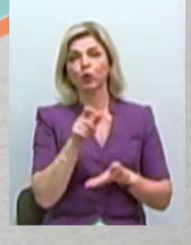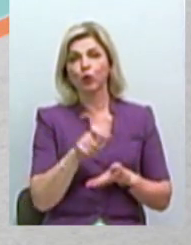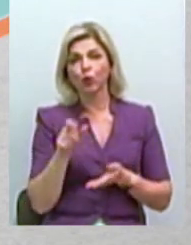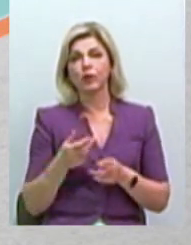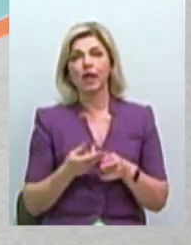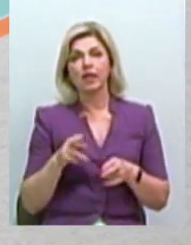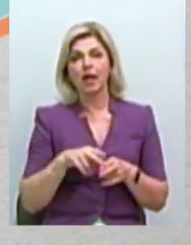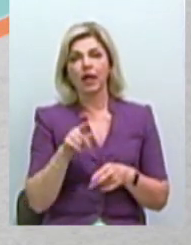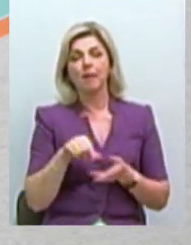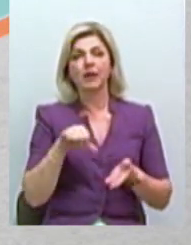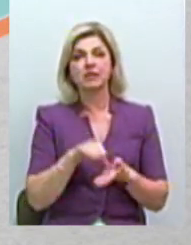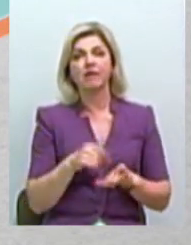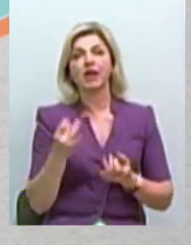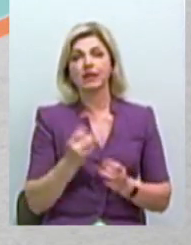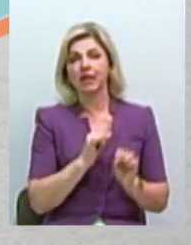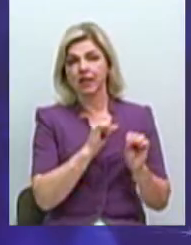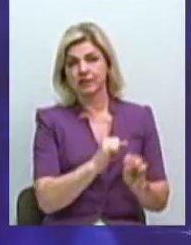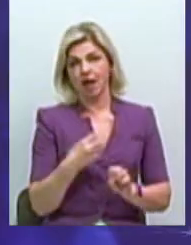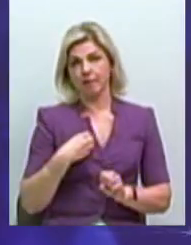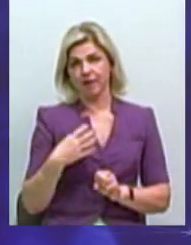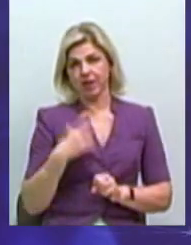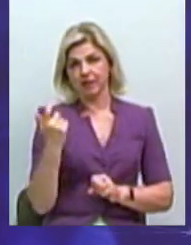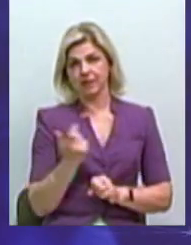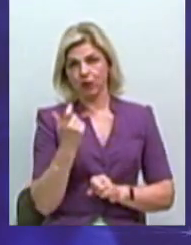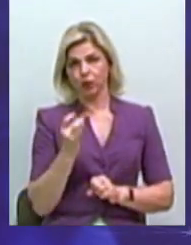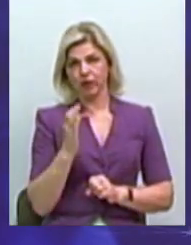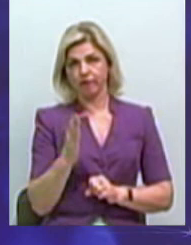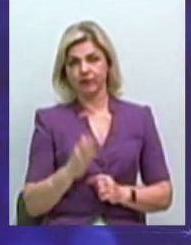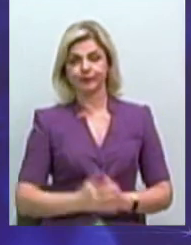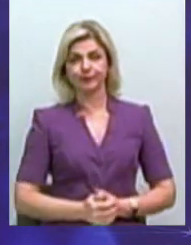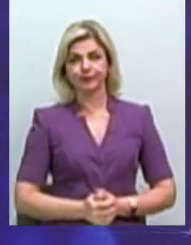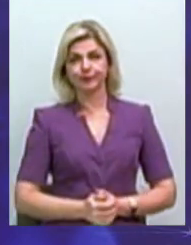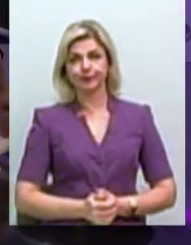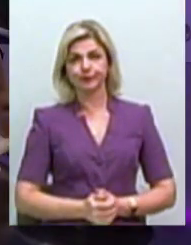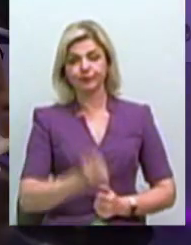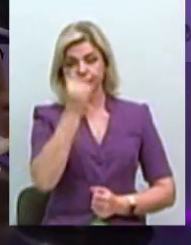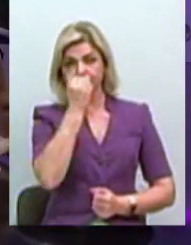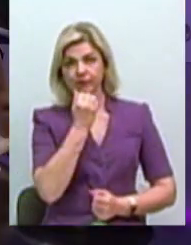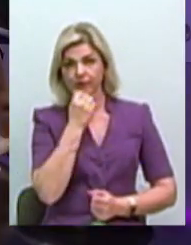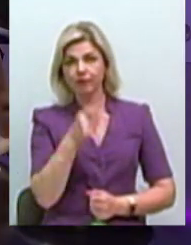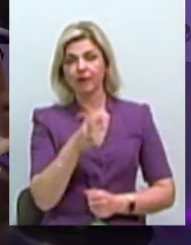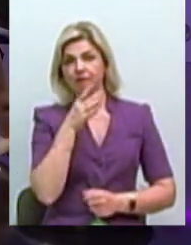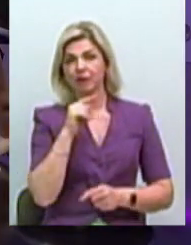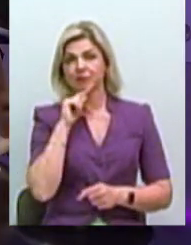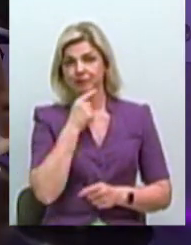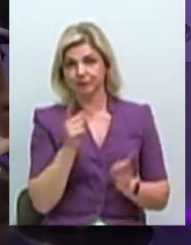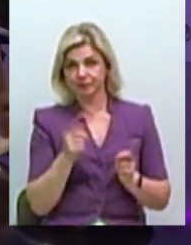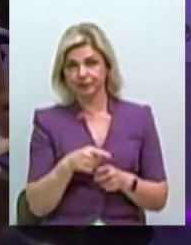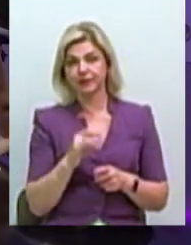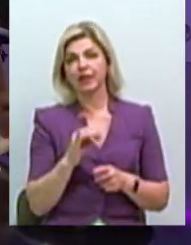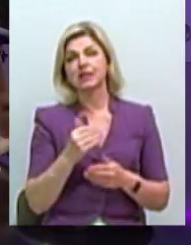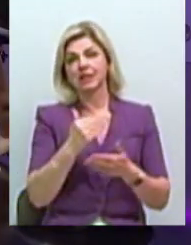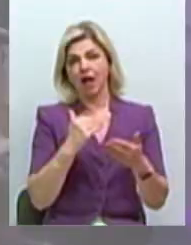саме представляють інтереси приватизаторів. Дякую. Дякую вам. Ви вклалися навіть трохи швидше. Тож, наступний